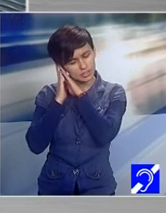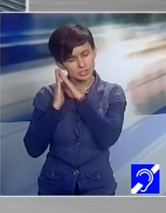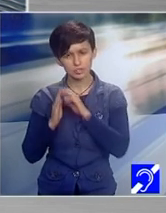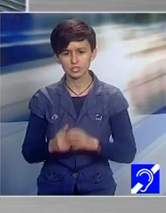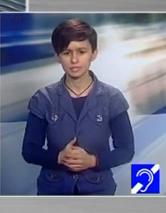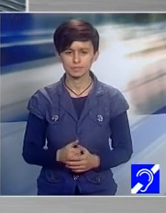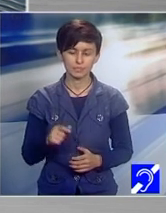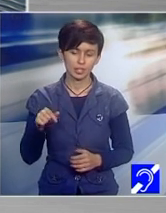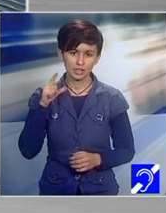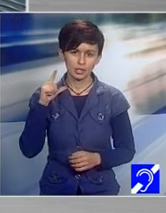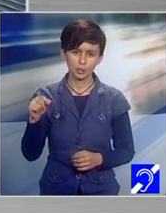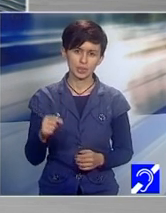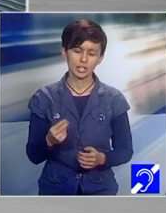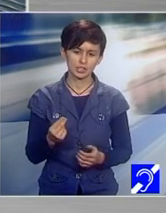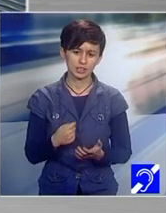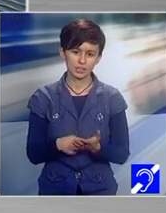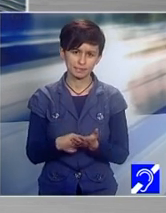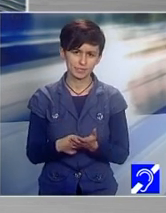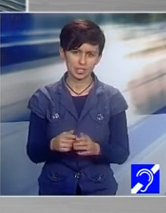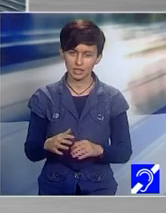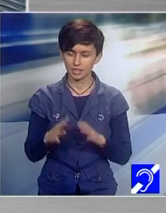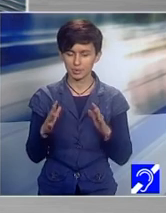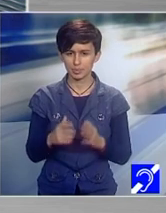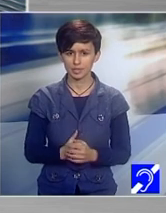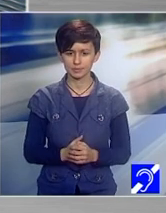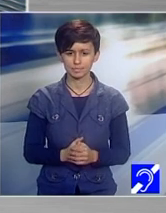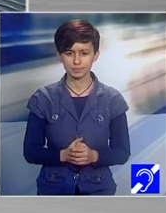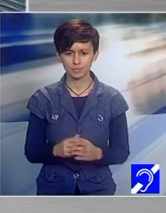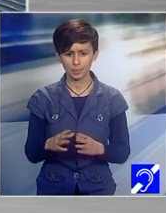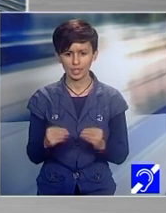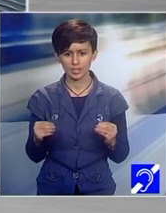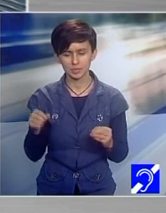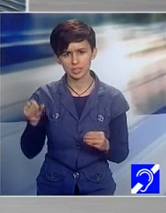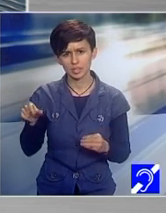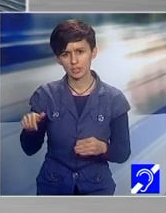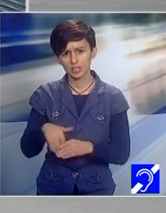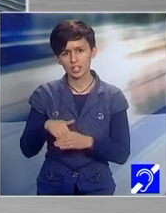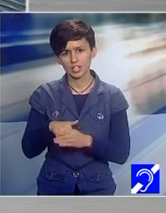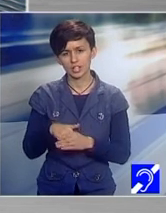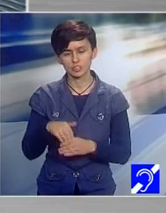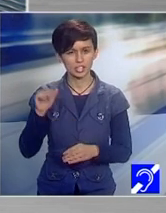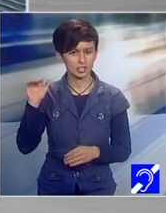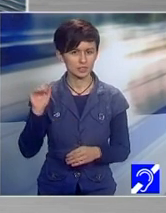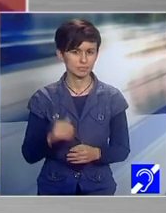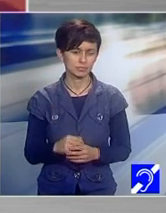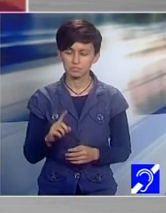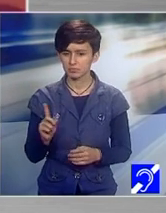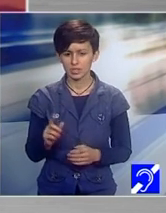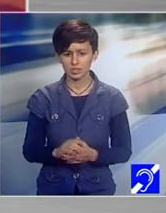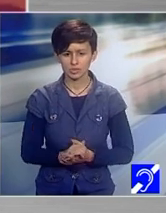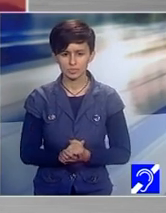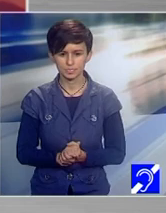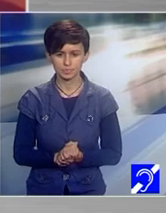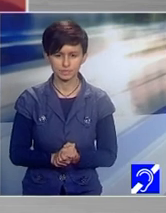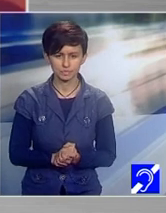mari. Deficit de personal medical? Nu avem deficit. Pentru că în rândul